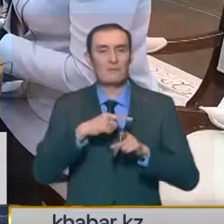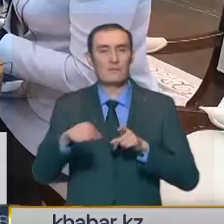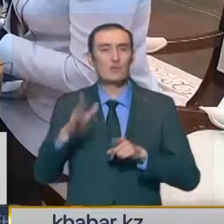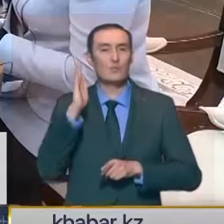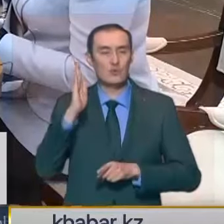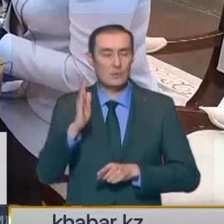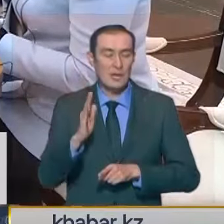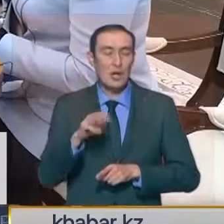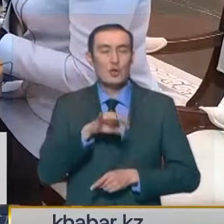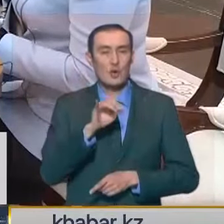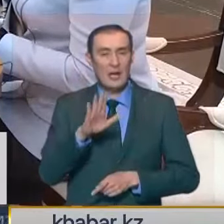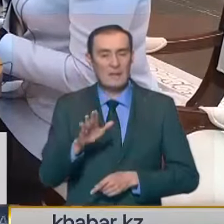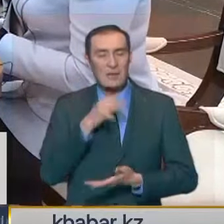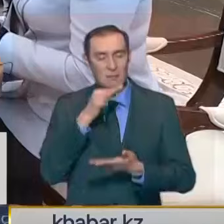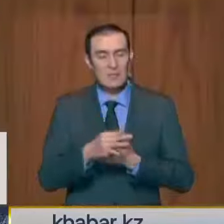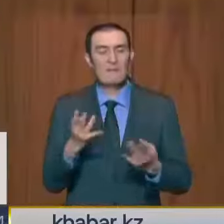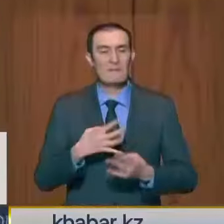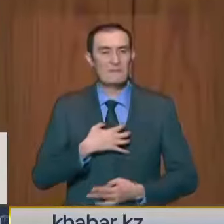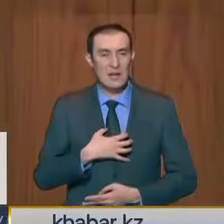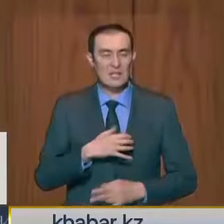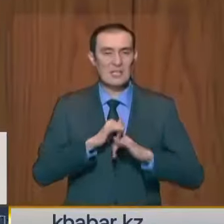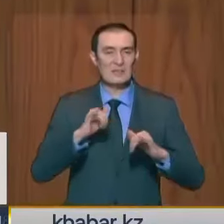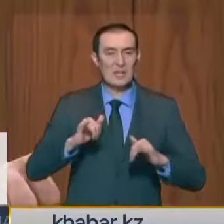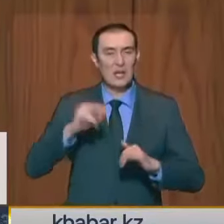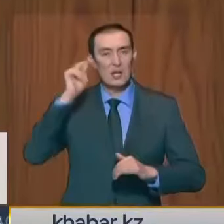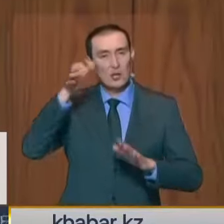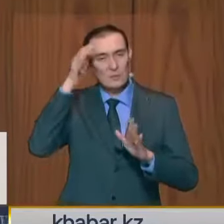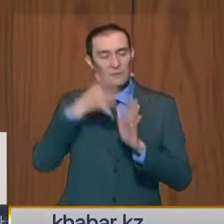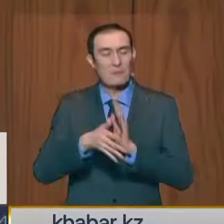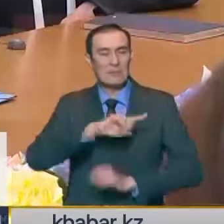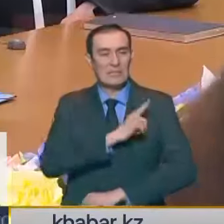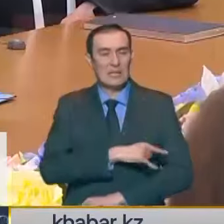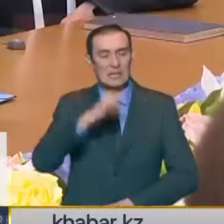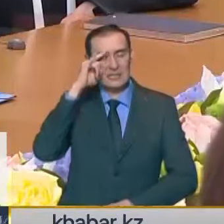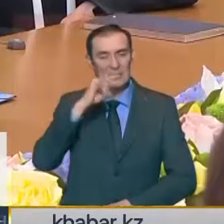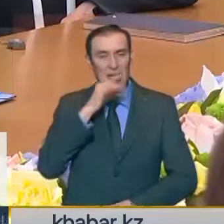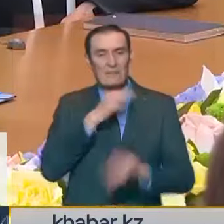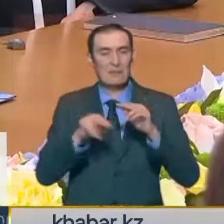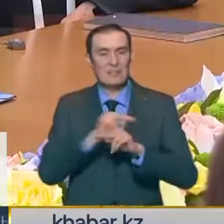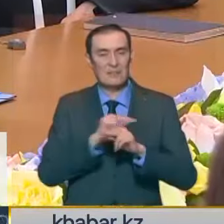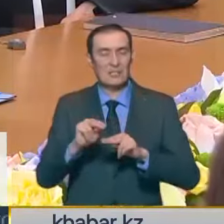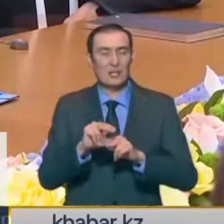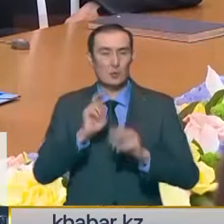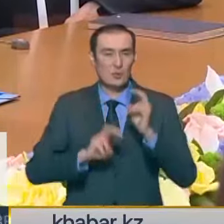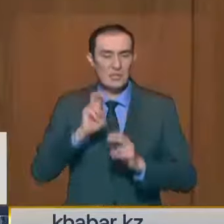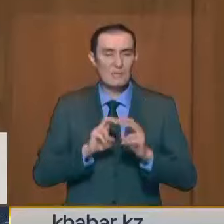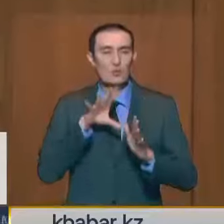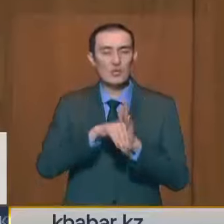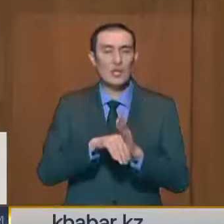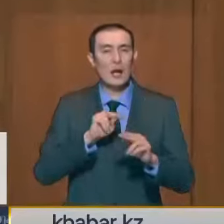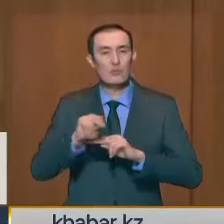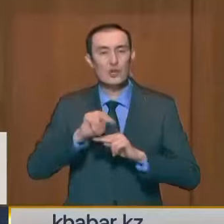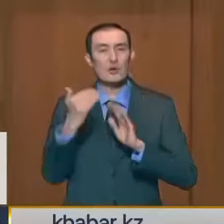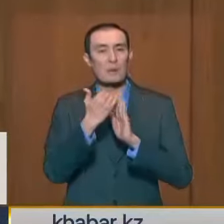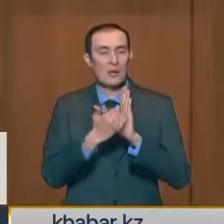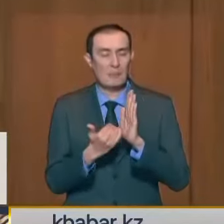будущем камар токаев отметил важность развития научно потенциала Казахстана фармацевтической индустрии и внедрения обучающих